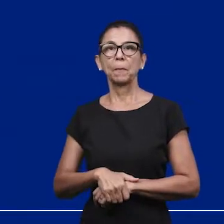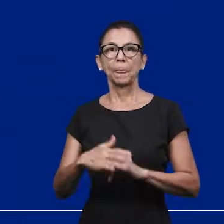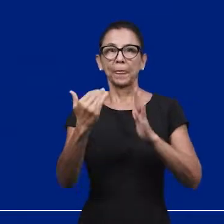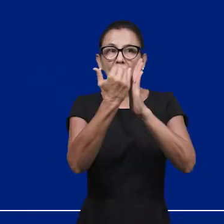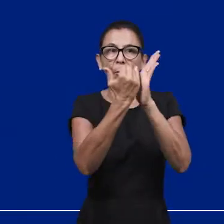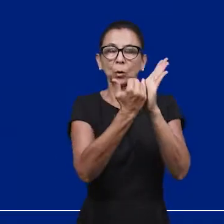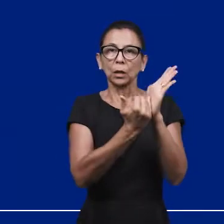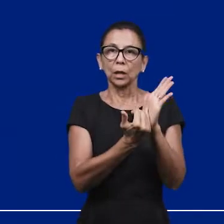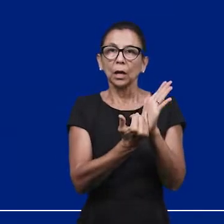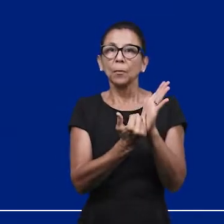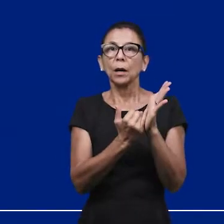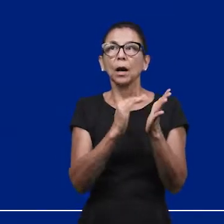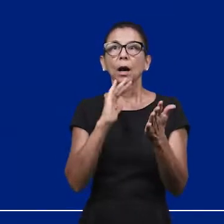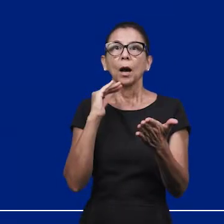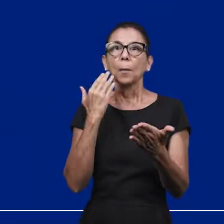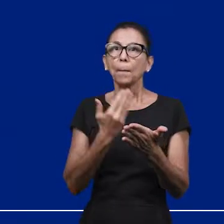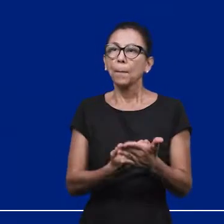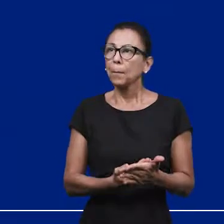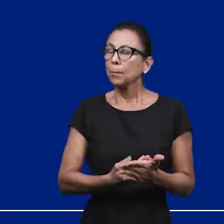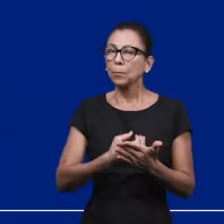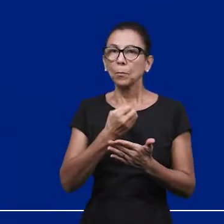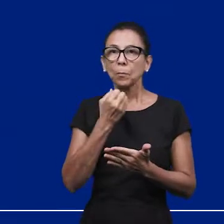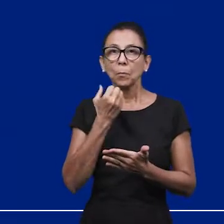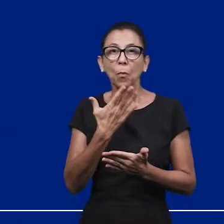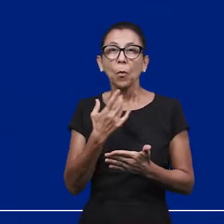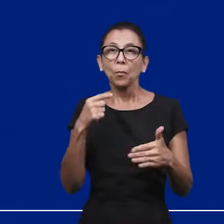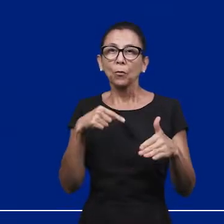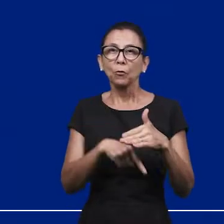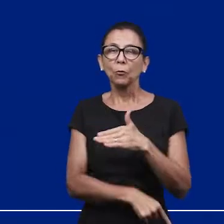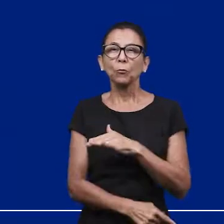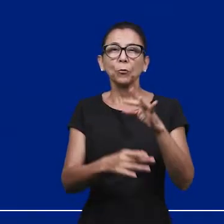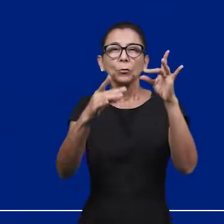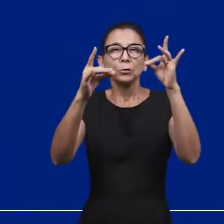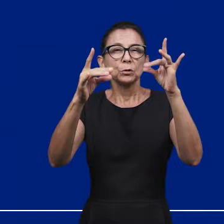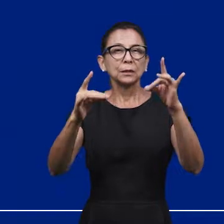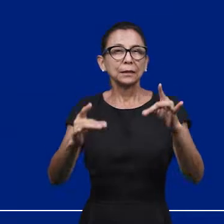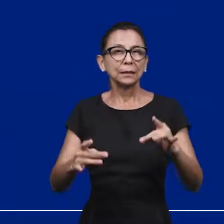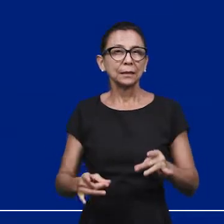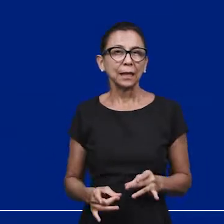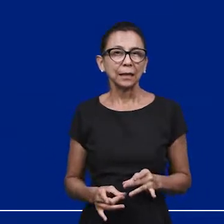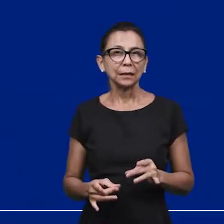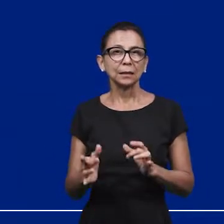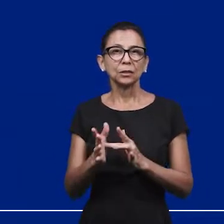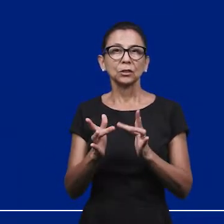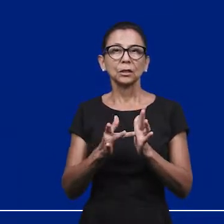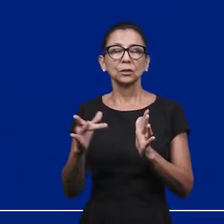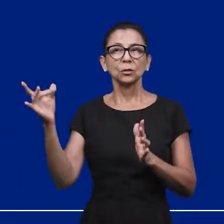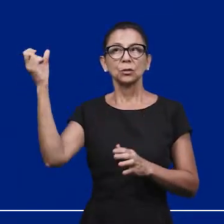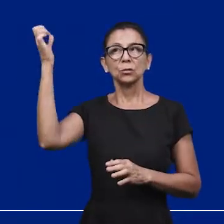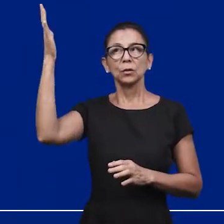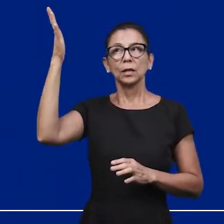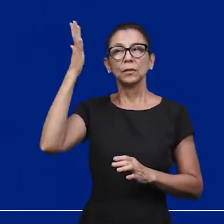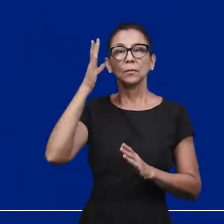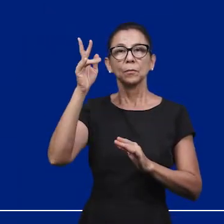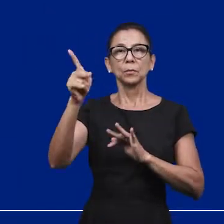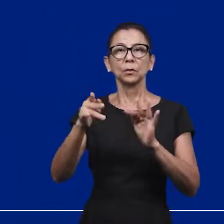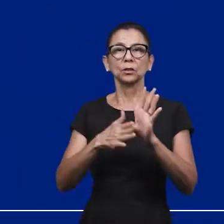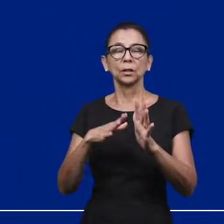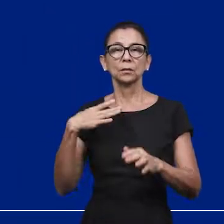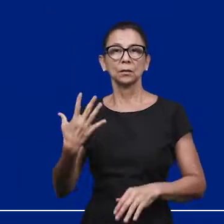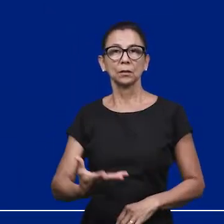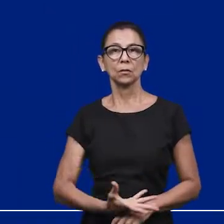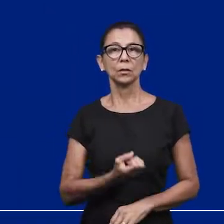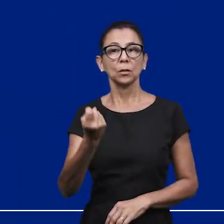richissime à travers laquelle le Seigneur Jésus, par son Saint-Esprit, nous révèle les mystères du salut, nous nourrit spirituellement